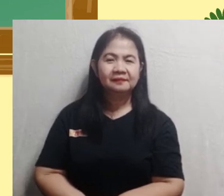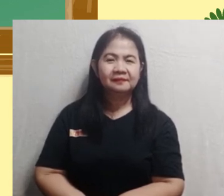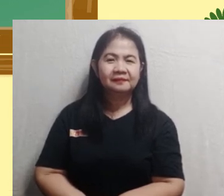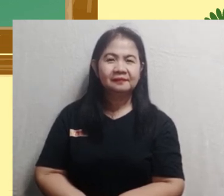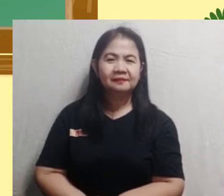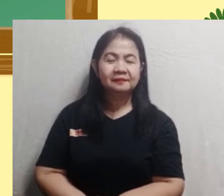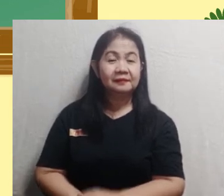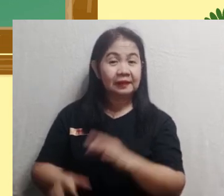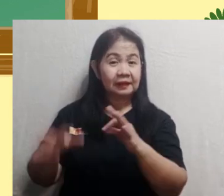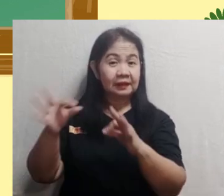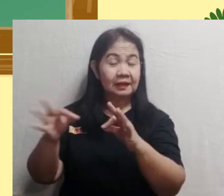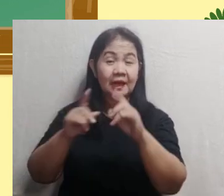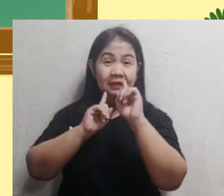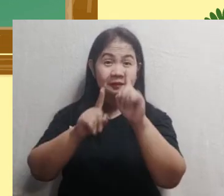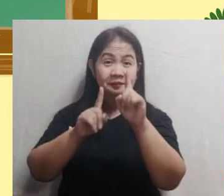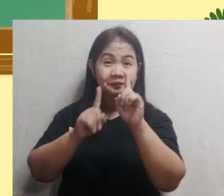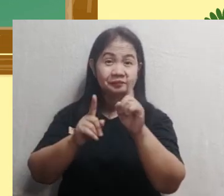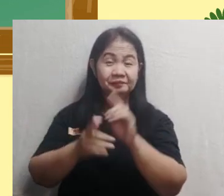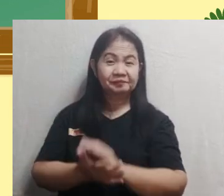Kung ang sagot mo dito ay